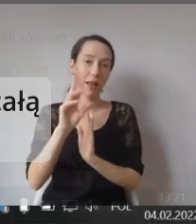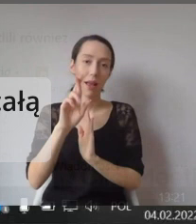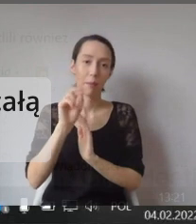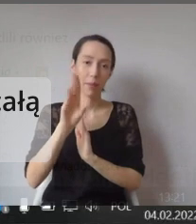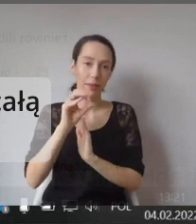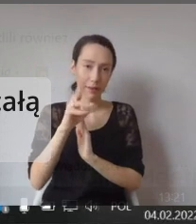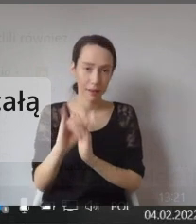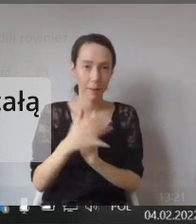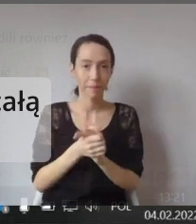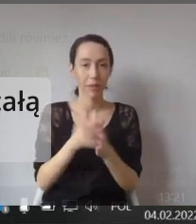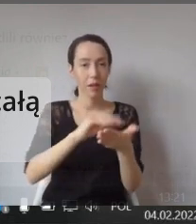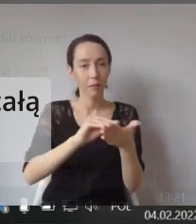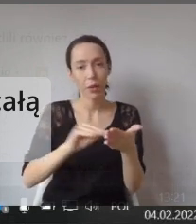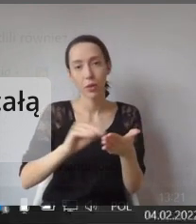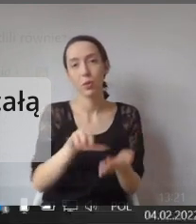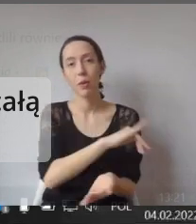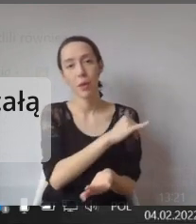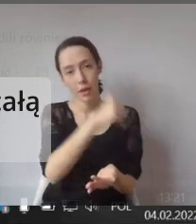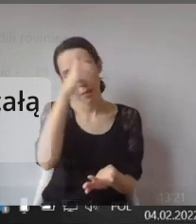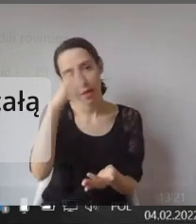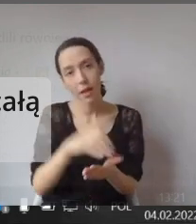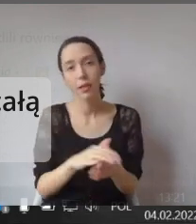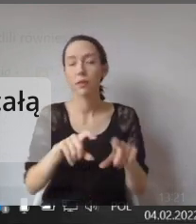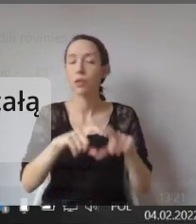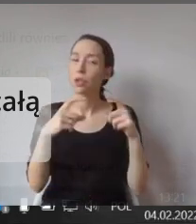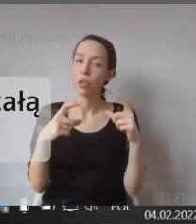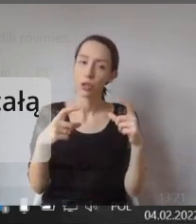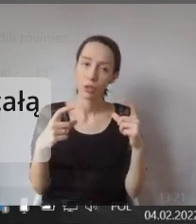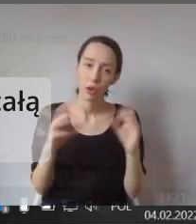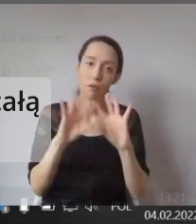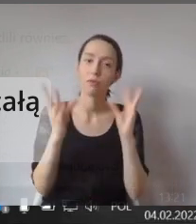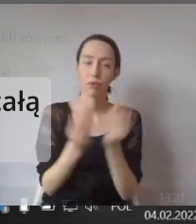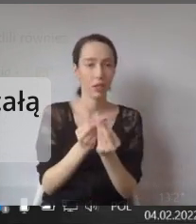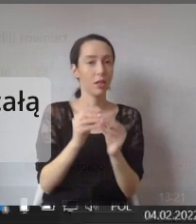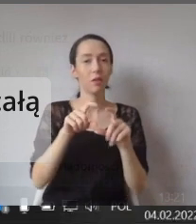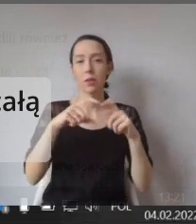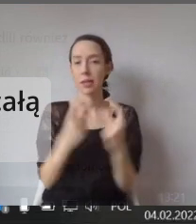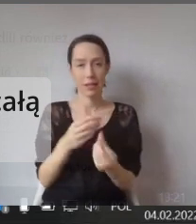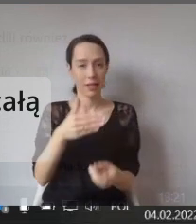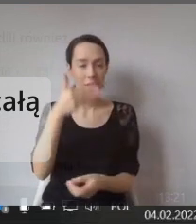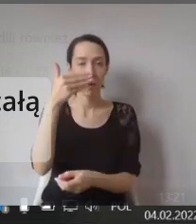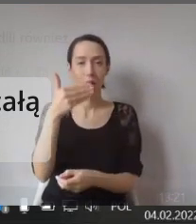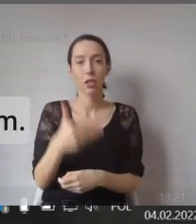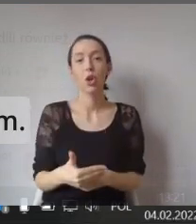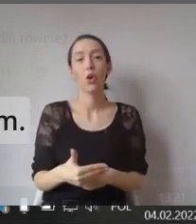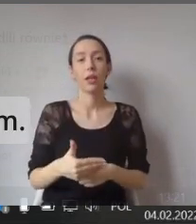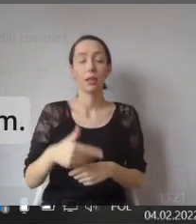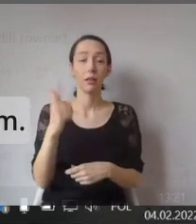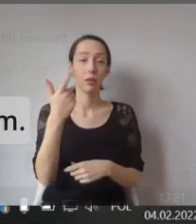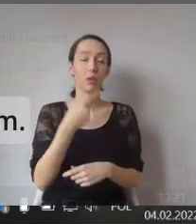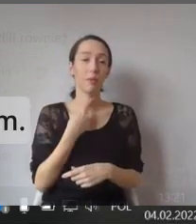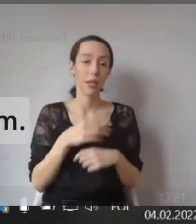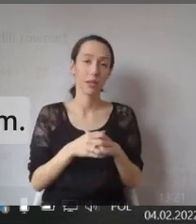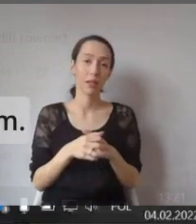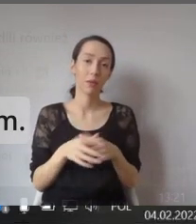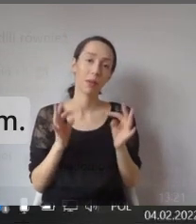i po prostu wpisujemy znowu imię i nazwisko, wpisujemy całą treść od początku, tylko w tym drugim języku, tak? Czyli w tym wypadku